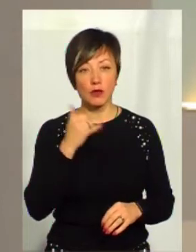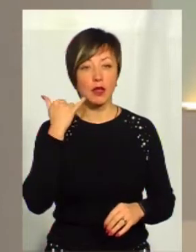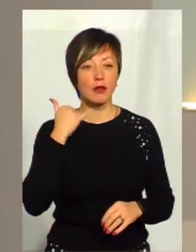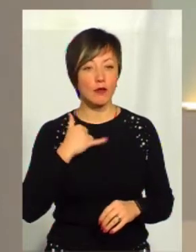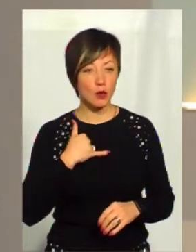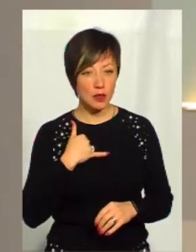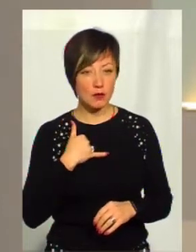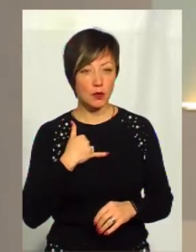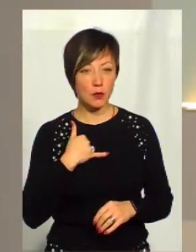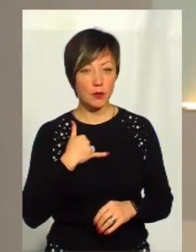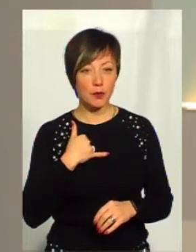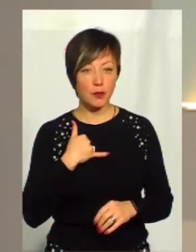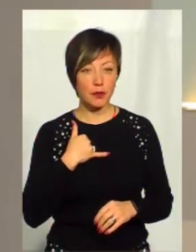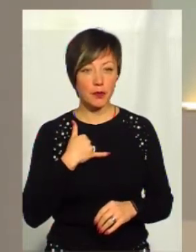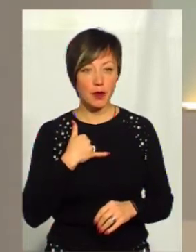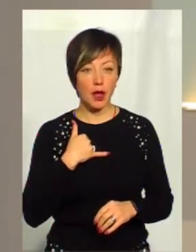телефонний дзвінок,